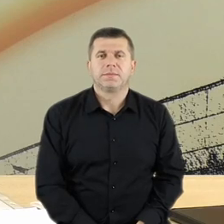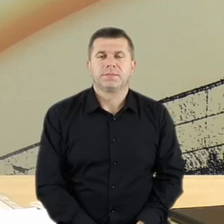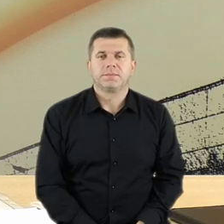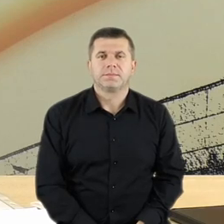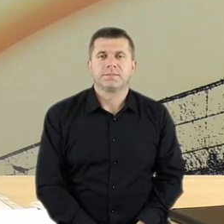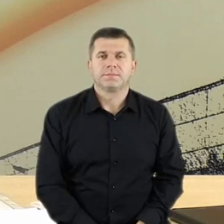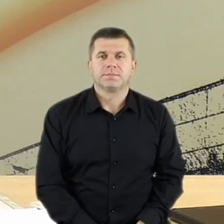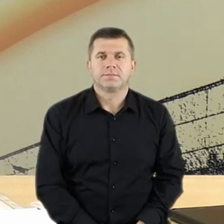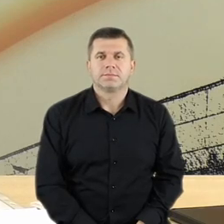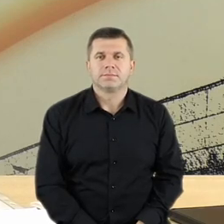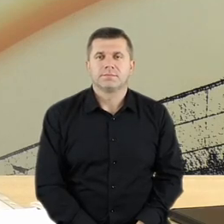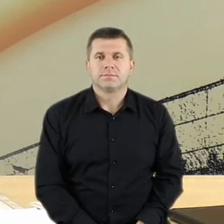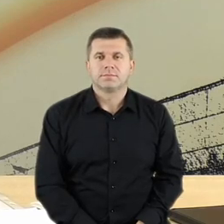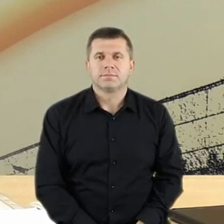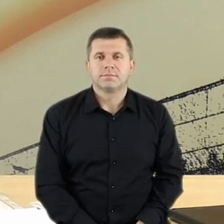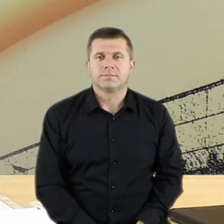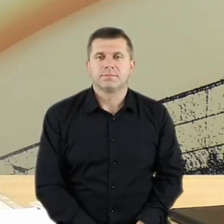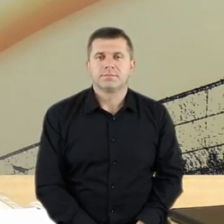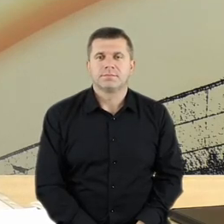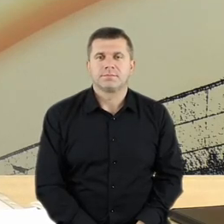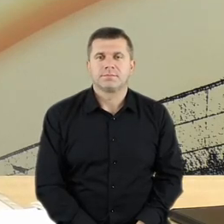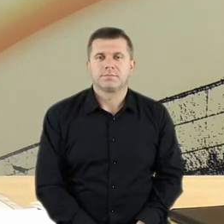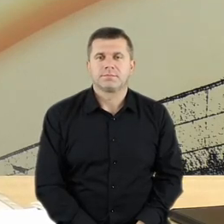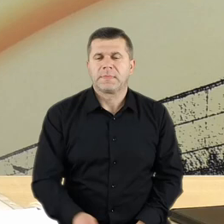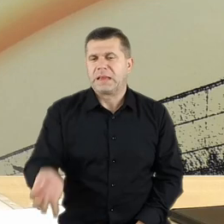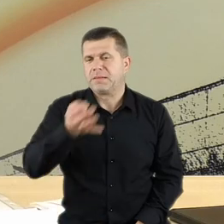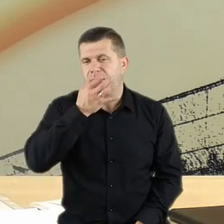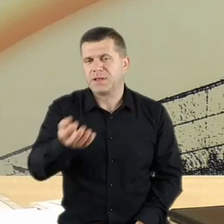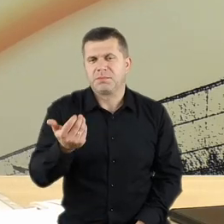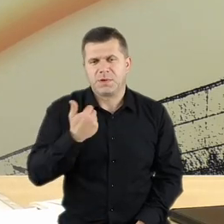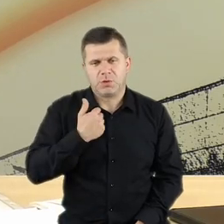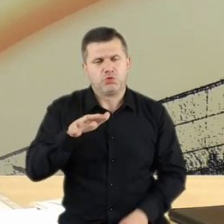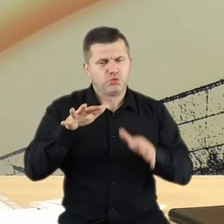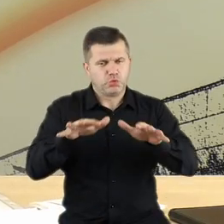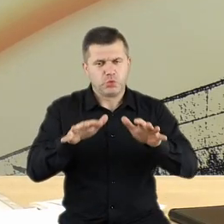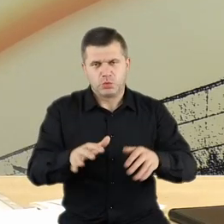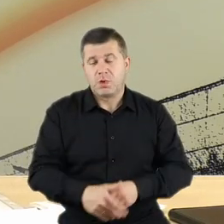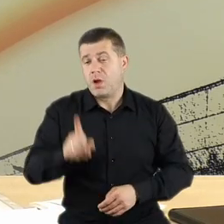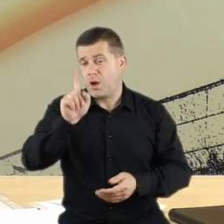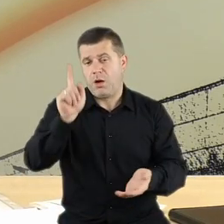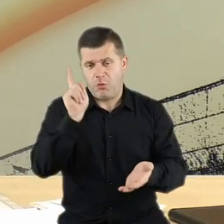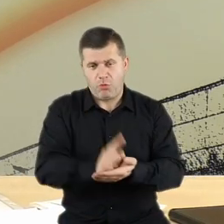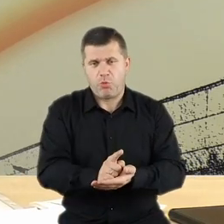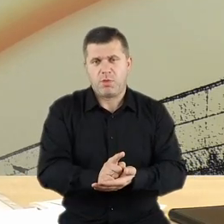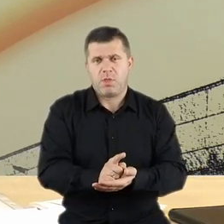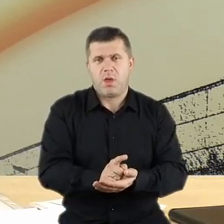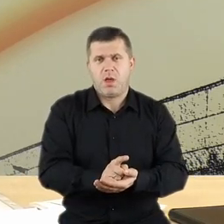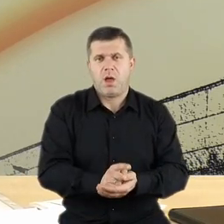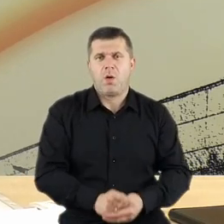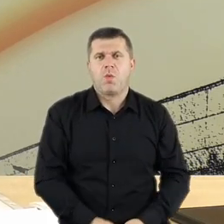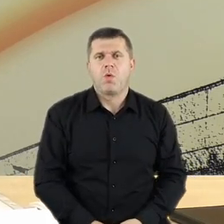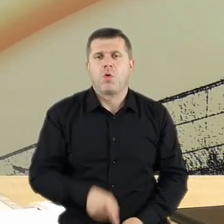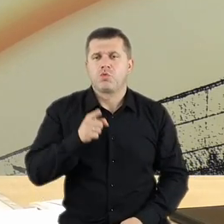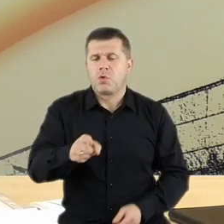no więc jeszcze No i tak tych pytań było sporo No ale udało mi się jej no i jakoś tak i to mnie właśnie